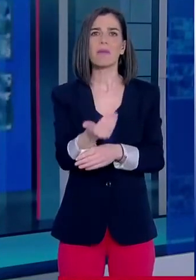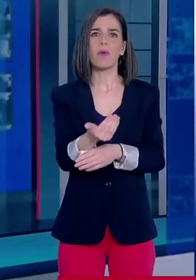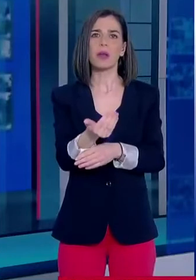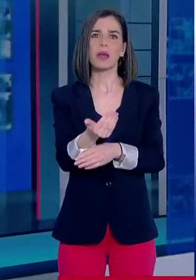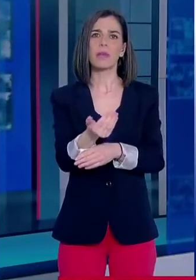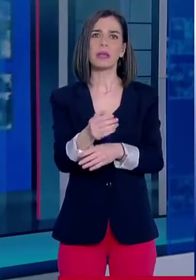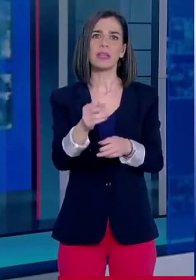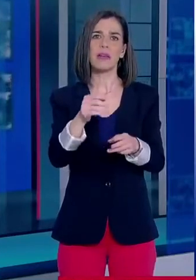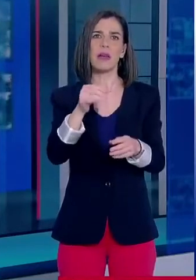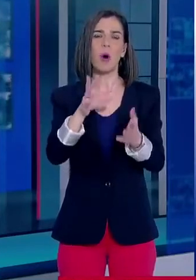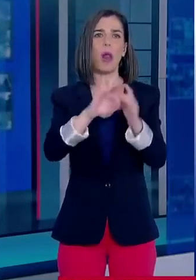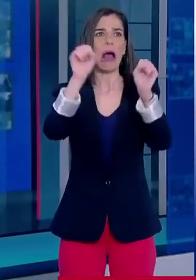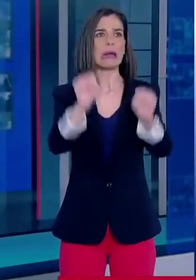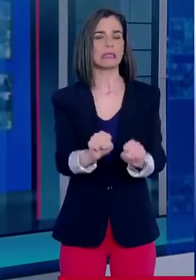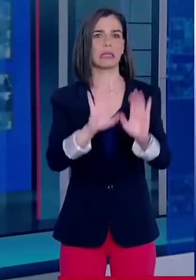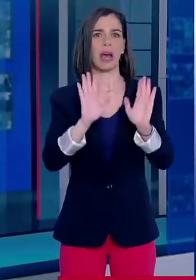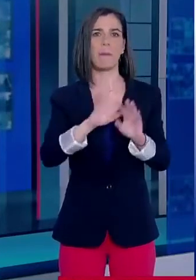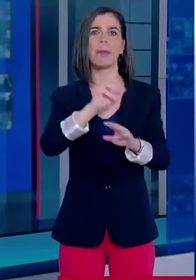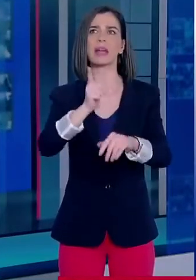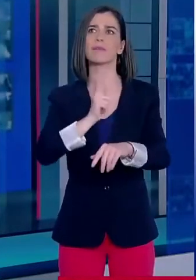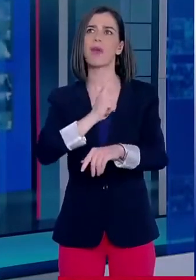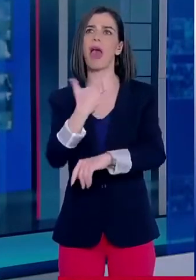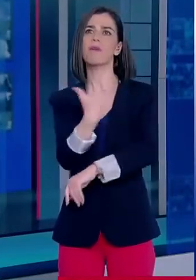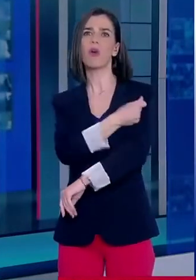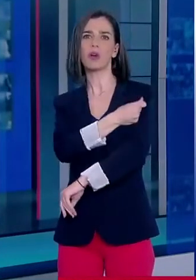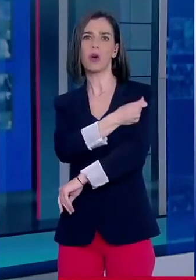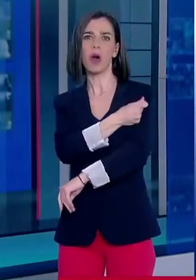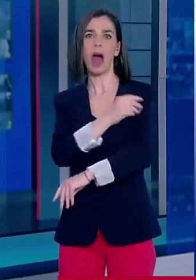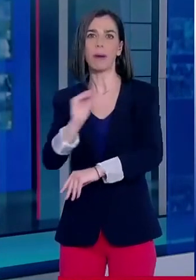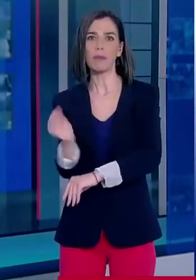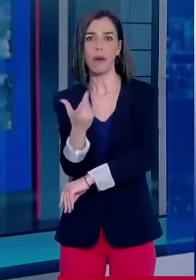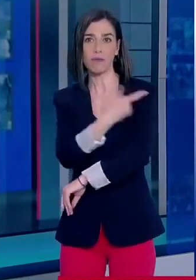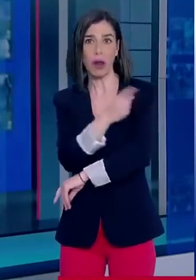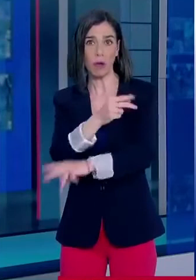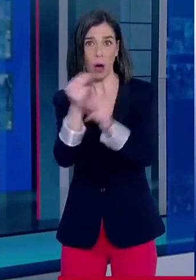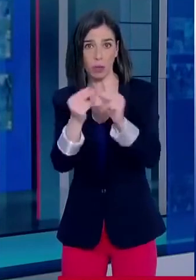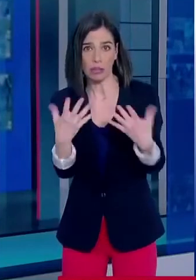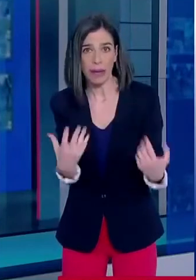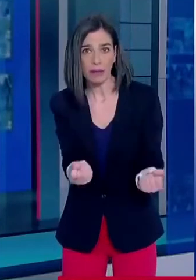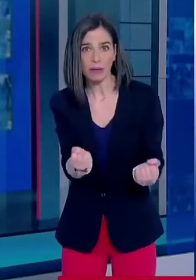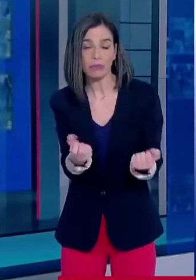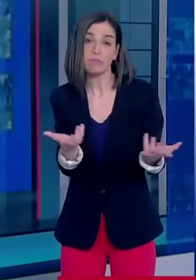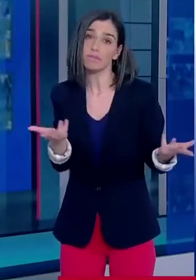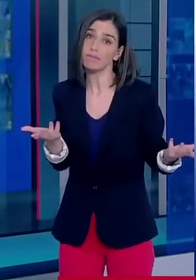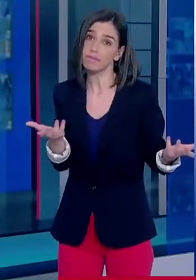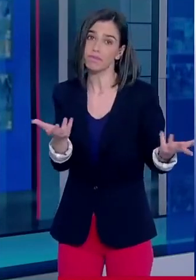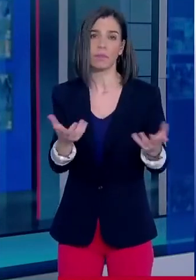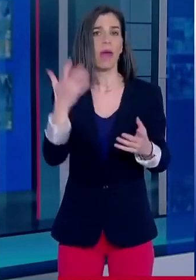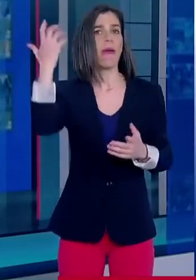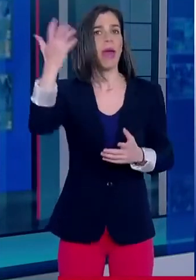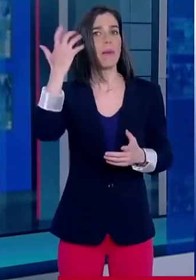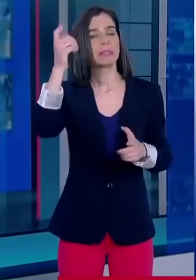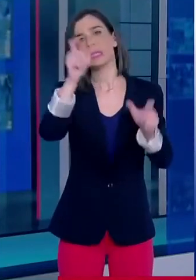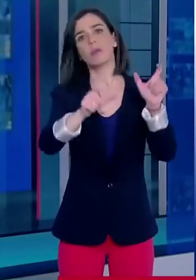ένα lockdown μέχρι να βγει ένα εμβόλιο που δεν θα γνωρίζουμε κι αν είναι αποτελεσματικό. Που μπορεί να, όπως μας λένε οι επιστήμονες